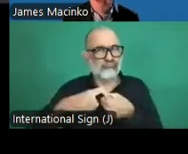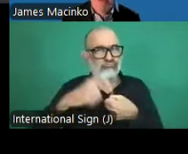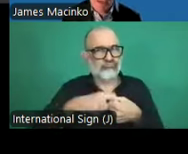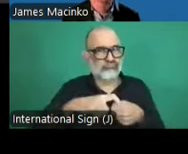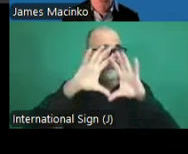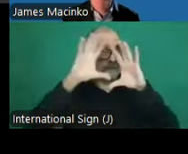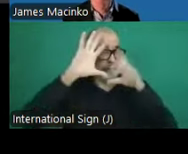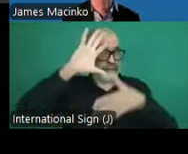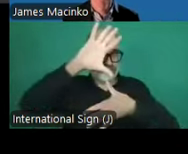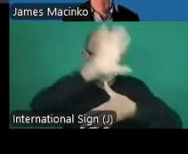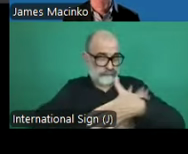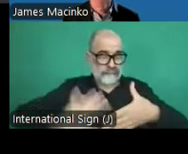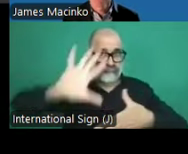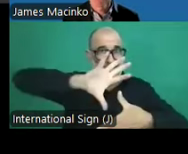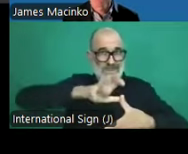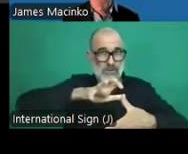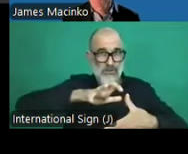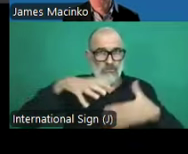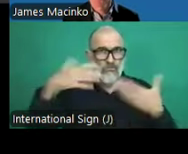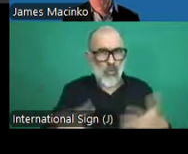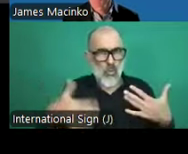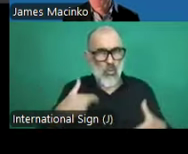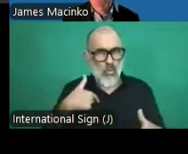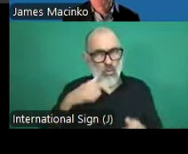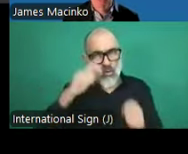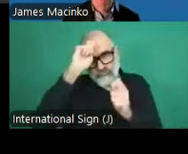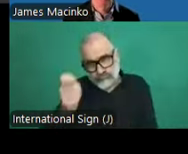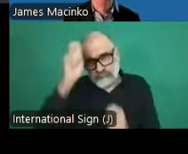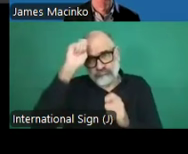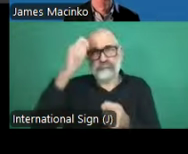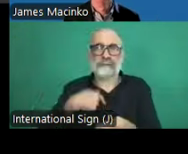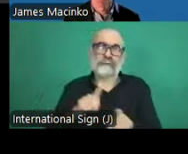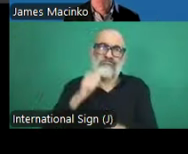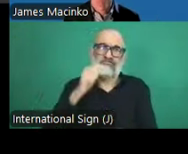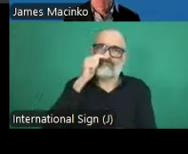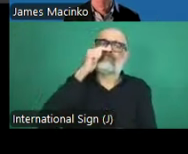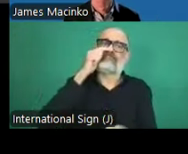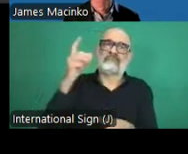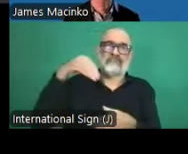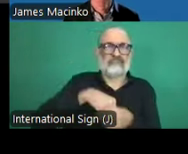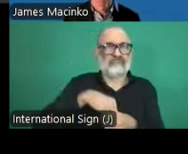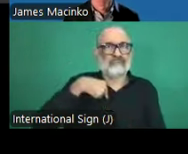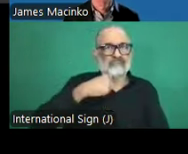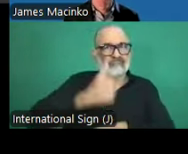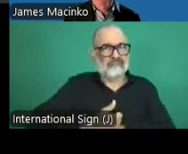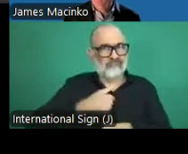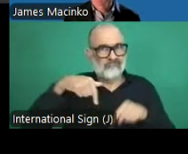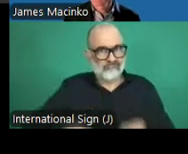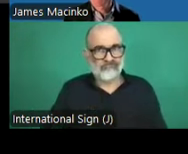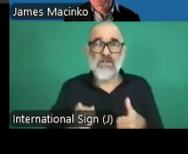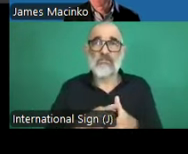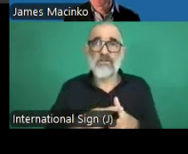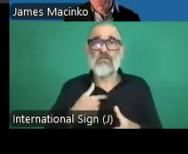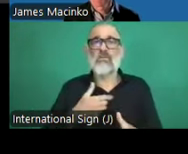ici. Je voudrais d'abord remercier les organisateurs du travail incroyable qu'ils sont en train de faire.